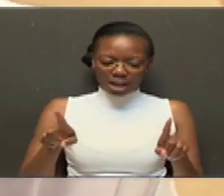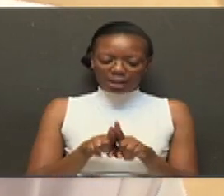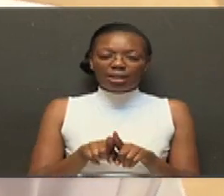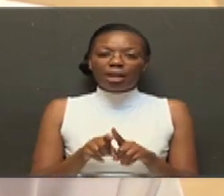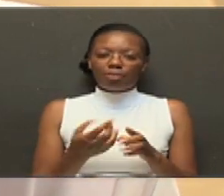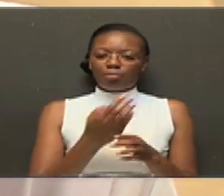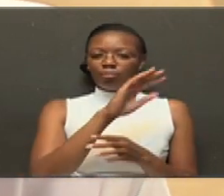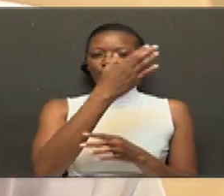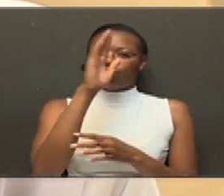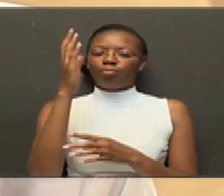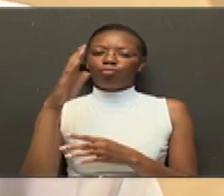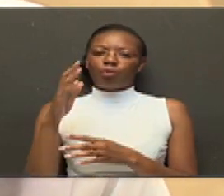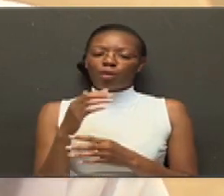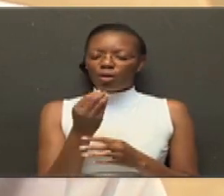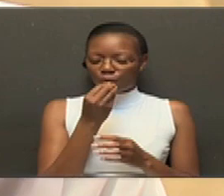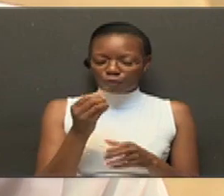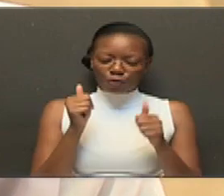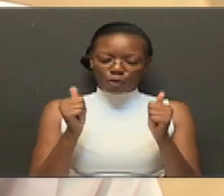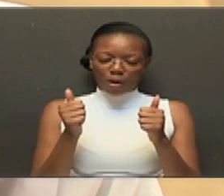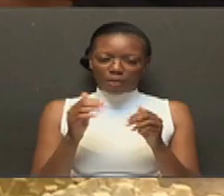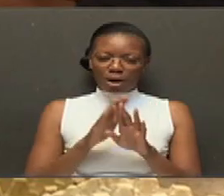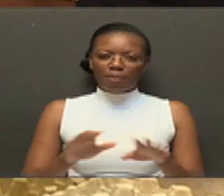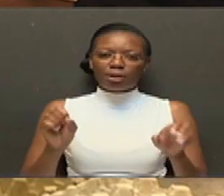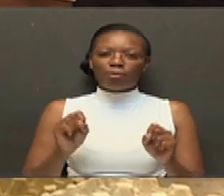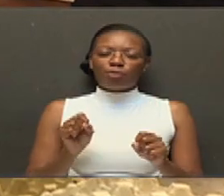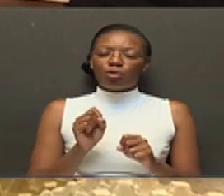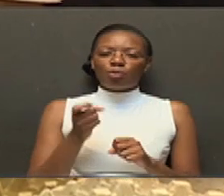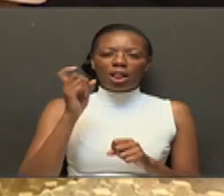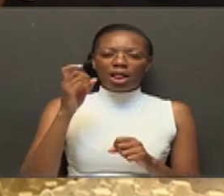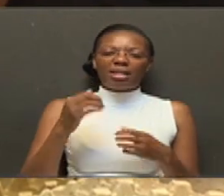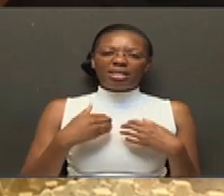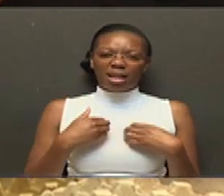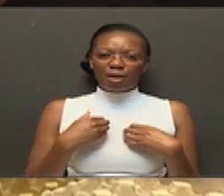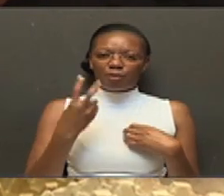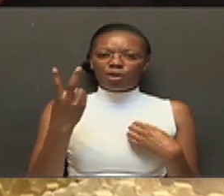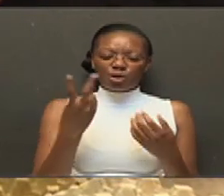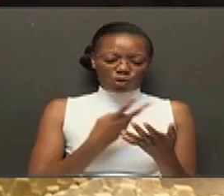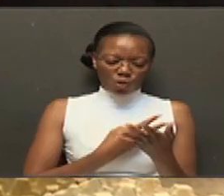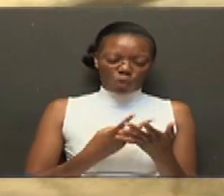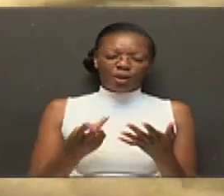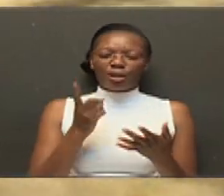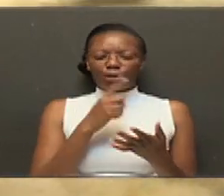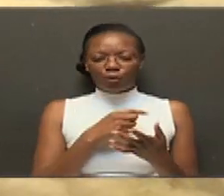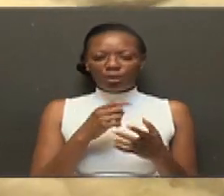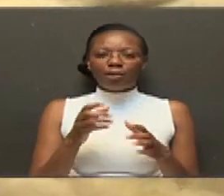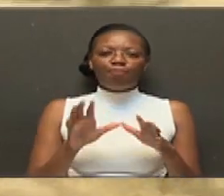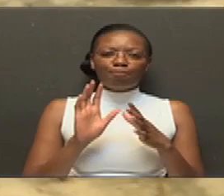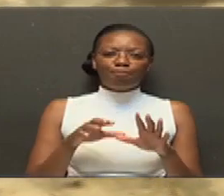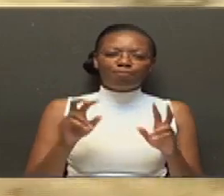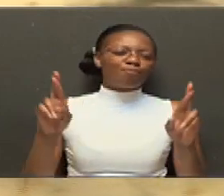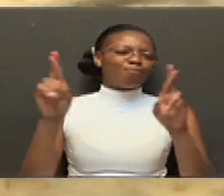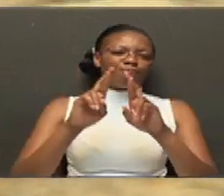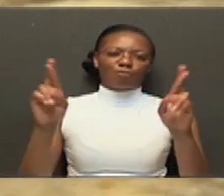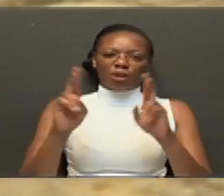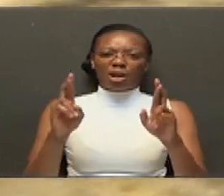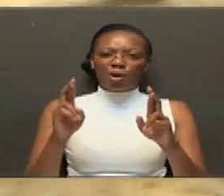mzuri na mahali ambao wanaweza lay mayai yao. Baada ya wiki mbili, kriketi huwa tayari kutaga mayai na